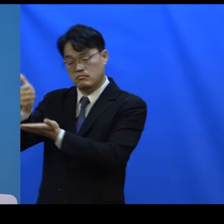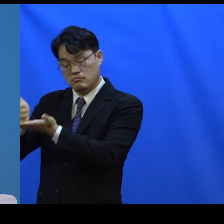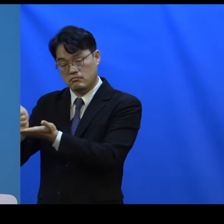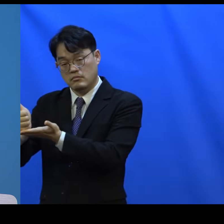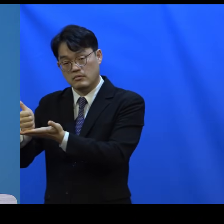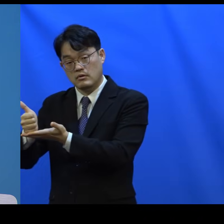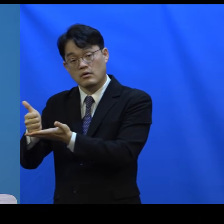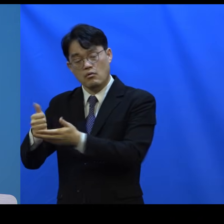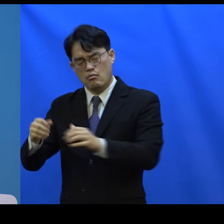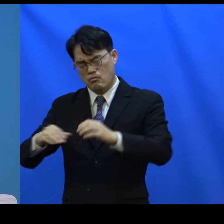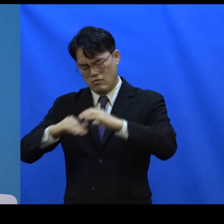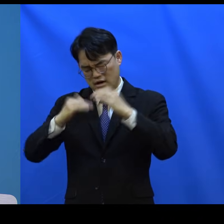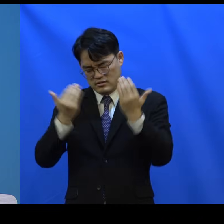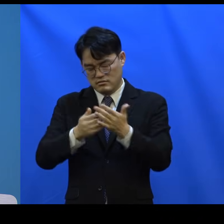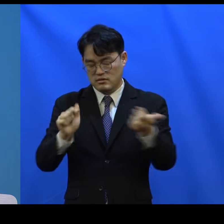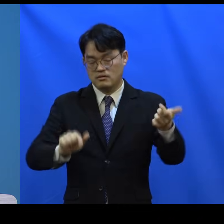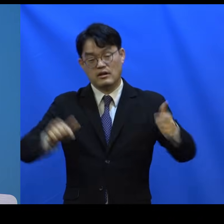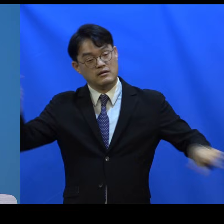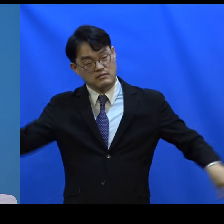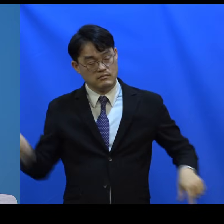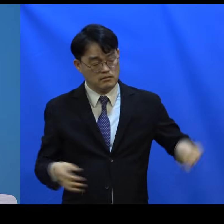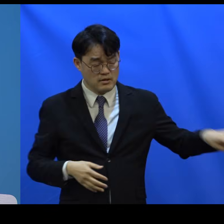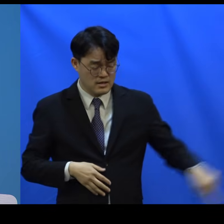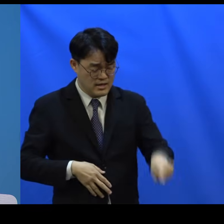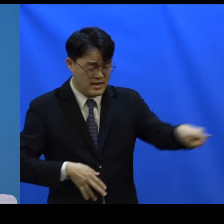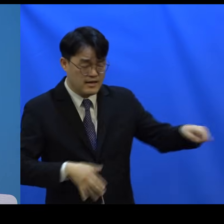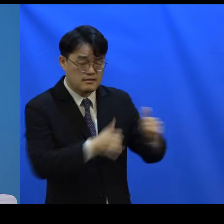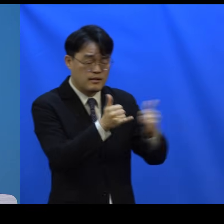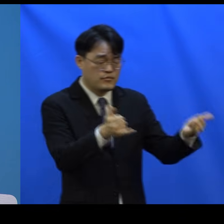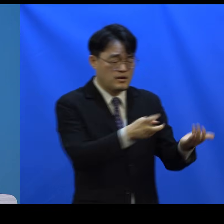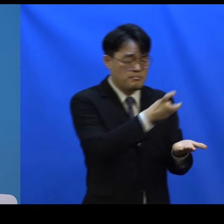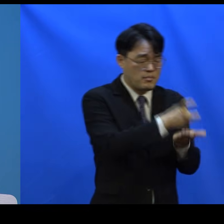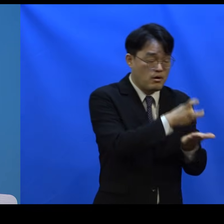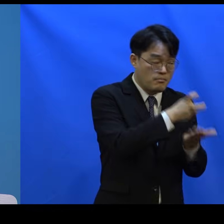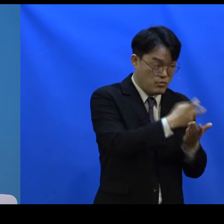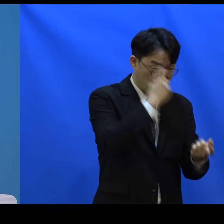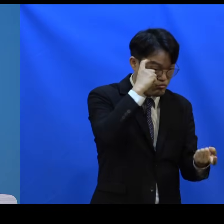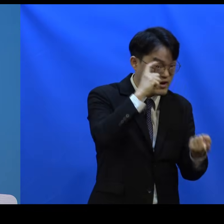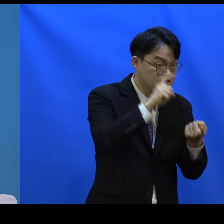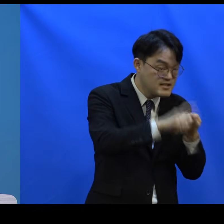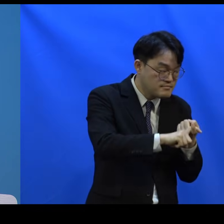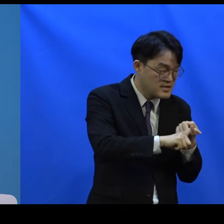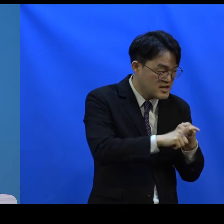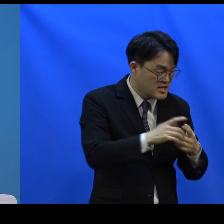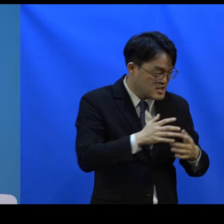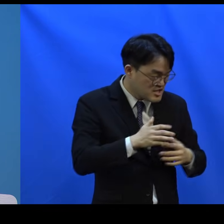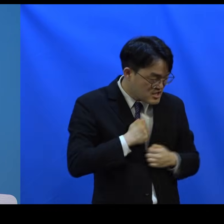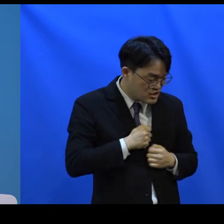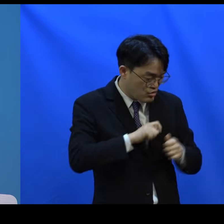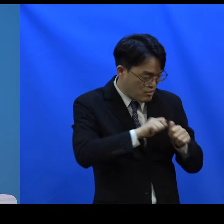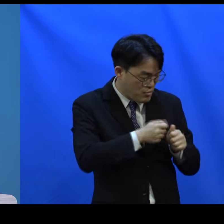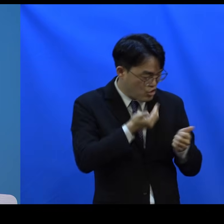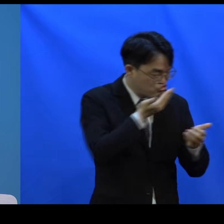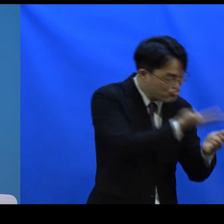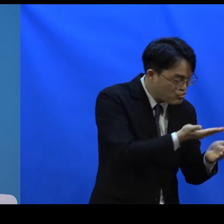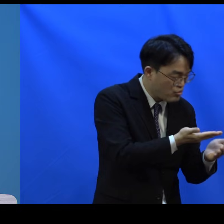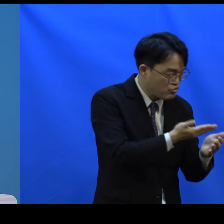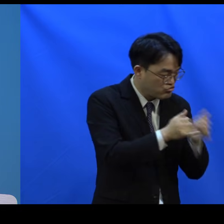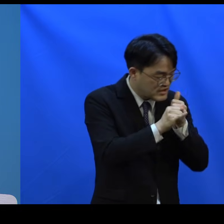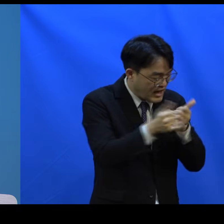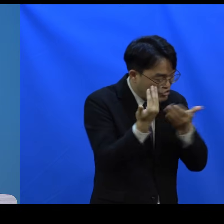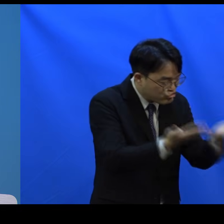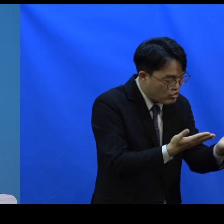율법사들은 이제 법에 관심이 있었기 때문에 늘 그걸 만들고 어떻게 지키고 어떻게 피할 것인가까지 그렇게 연구를 한